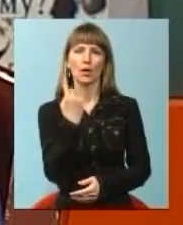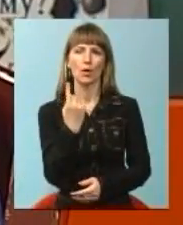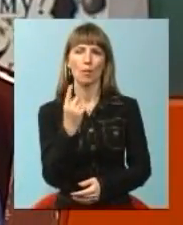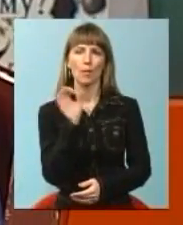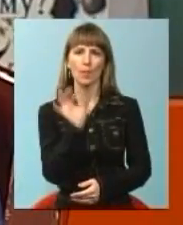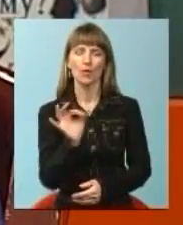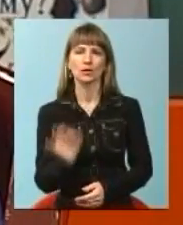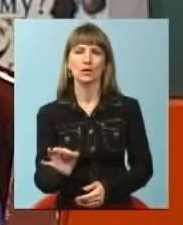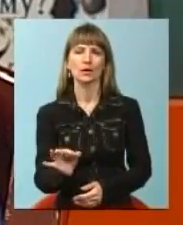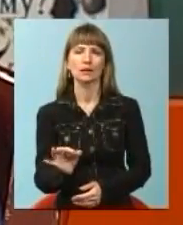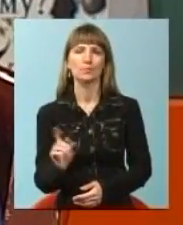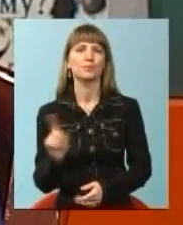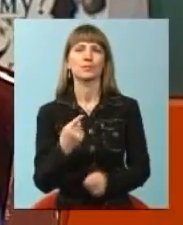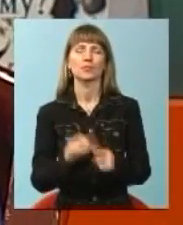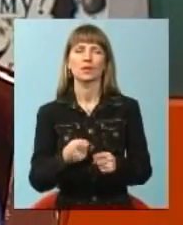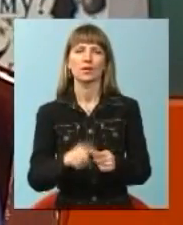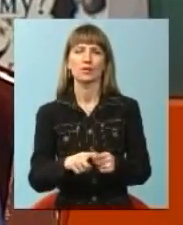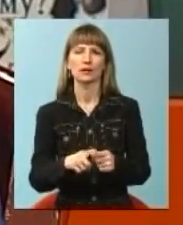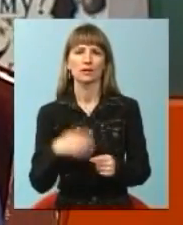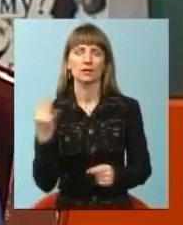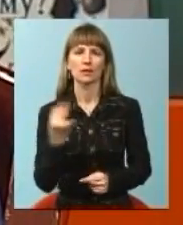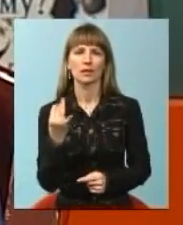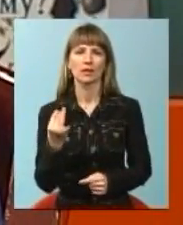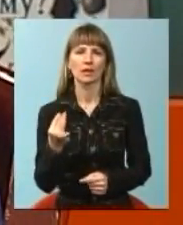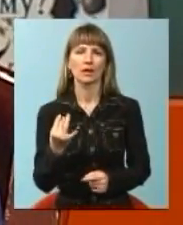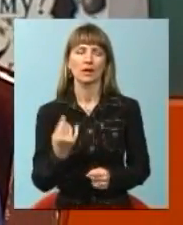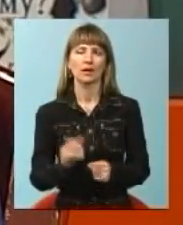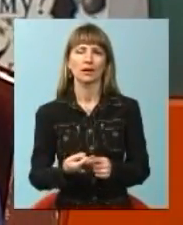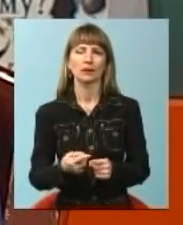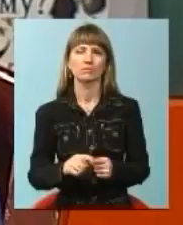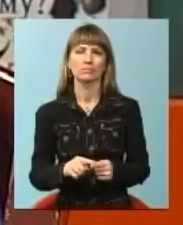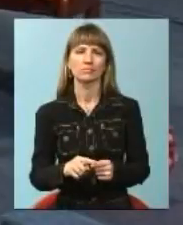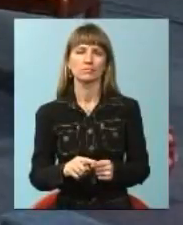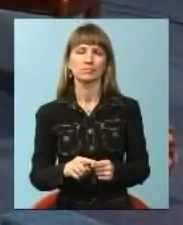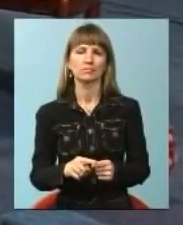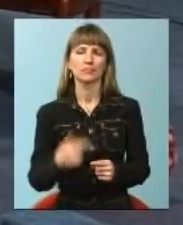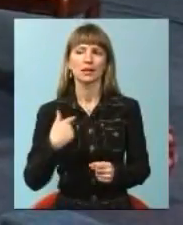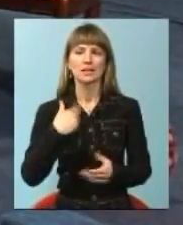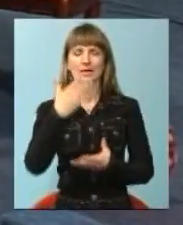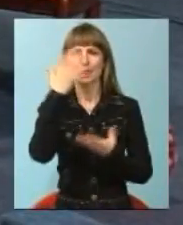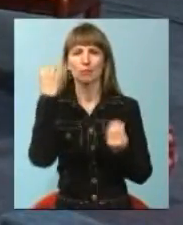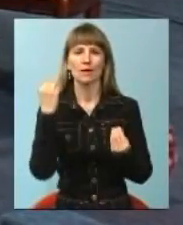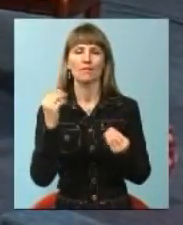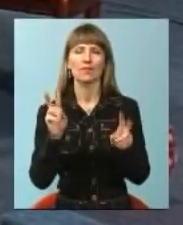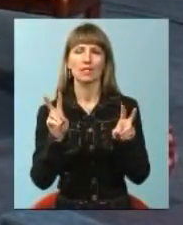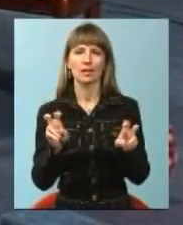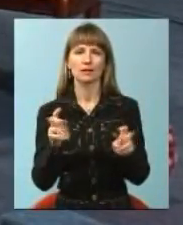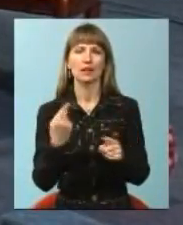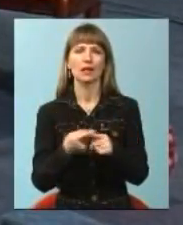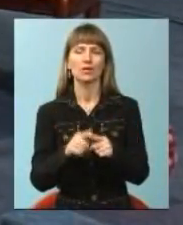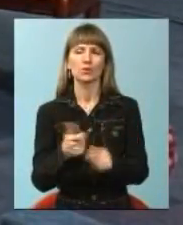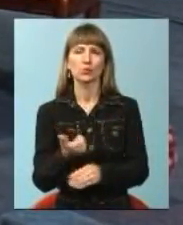1%. Що це за речовина така цікава? Я не пам'ятаю назви, вона це